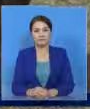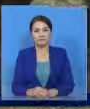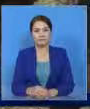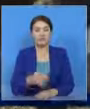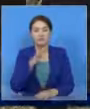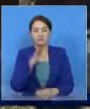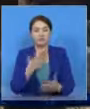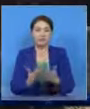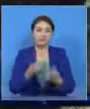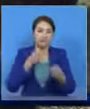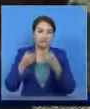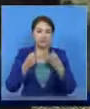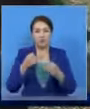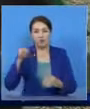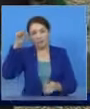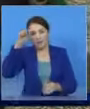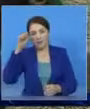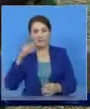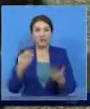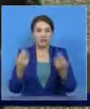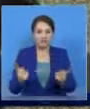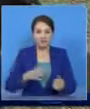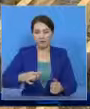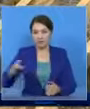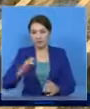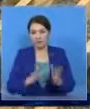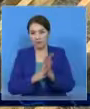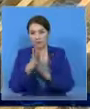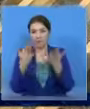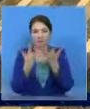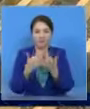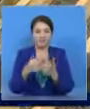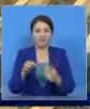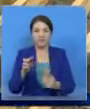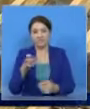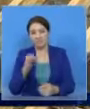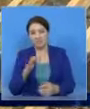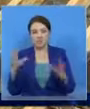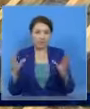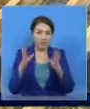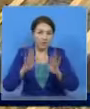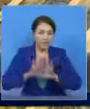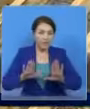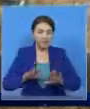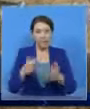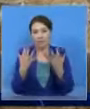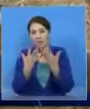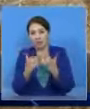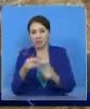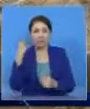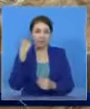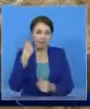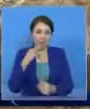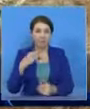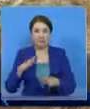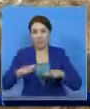Речь идет о выставленных племенных овцах. Действительно, в регионе растет количество крестьян, которые заботятся не только о количестве, но и о